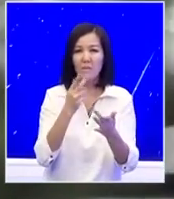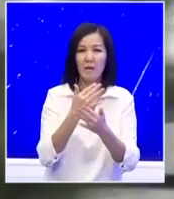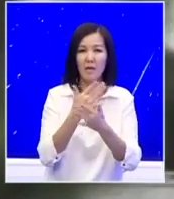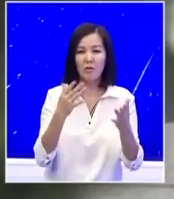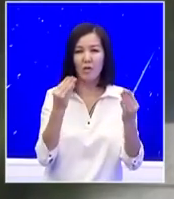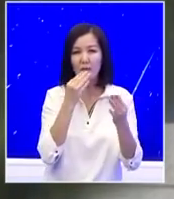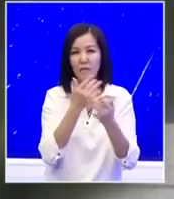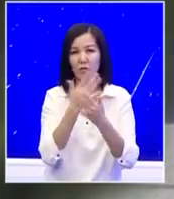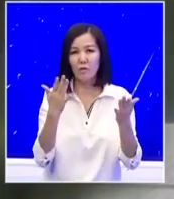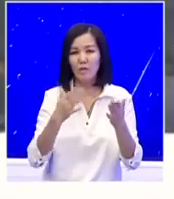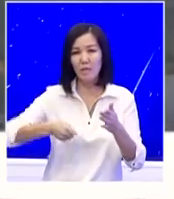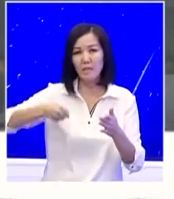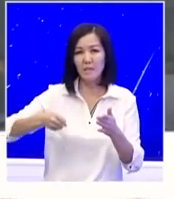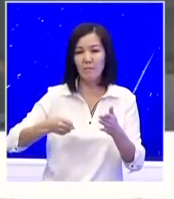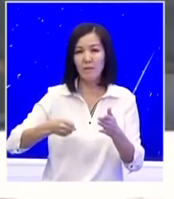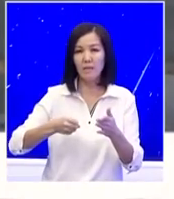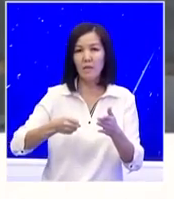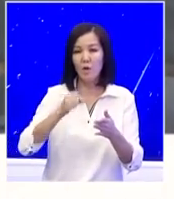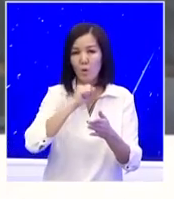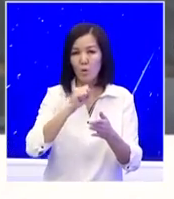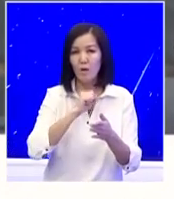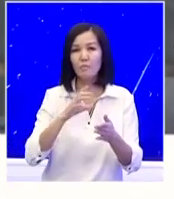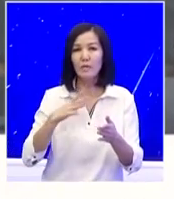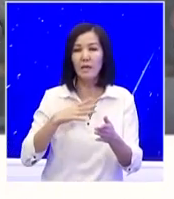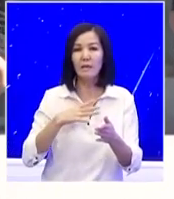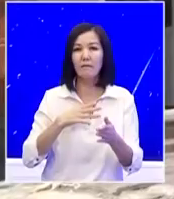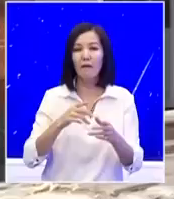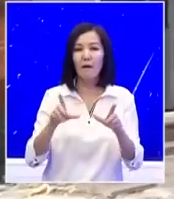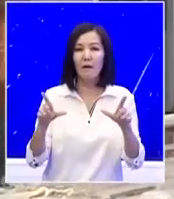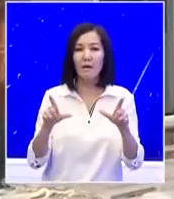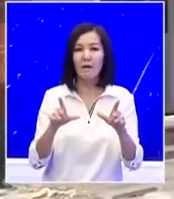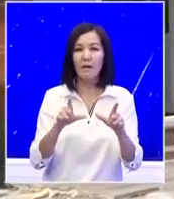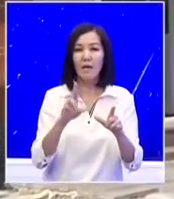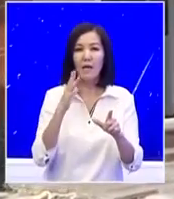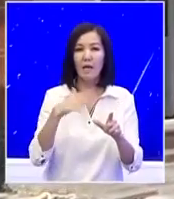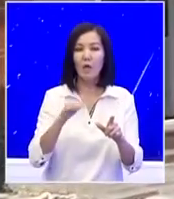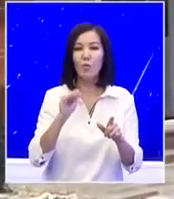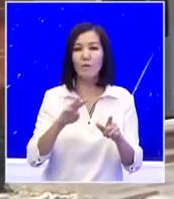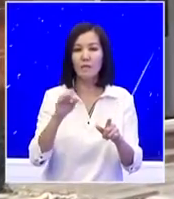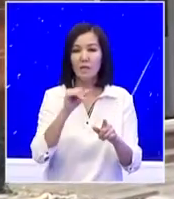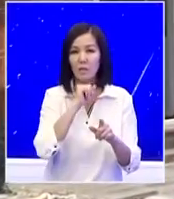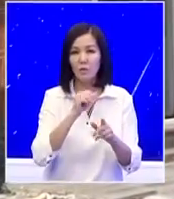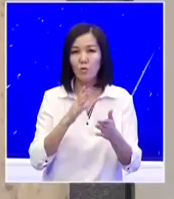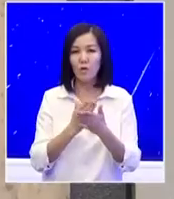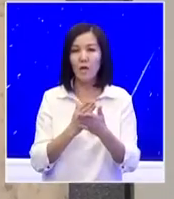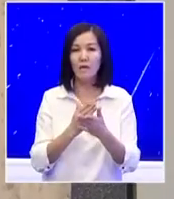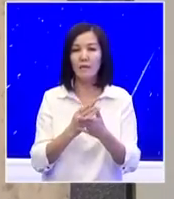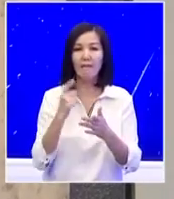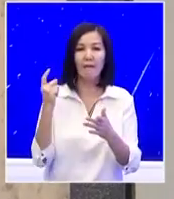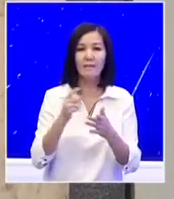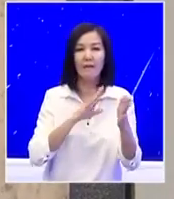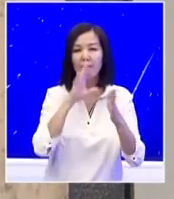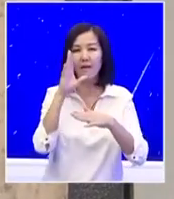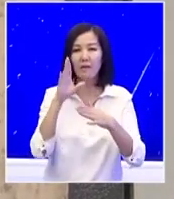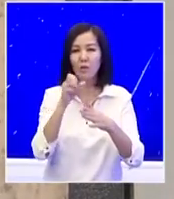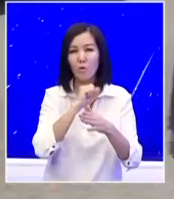басқа қажетті азық-түлік себетін алып шыққан. Сонымен қатар кассадағы 50.000 теңгені де қолды еткен. Дүкен иесі таңертең